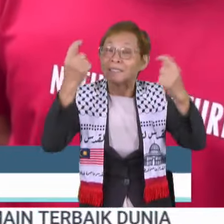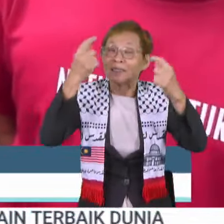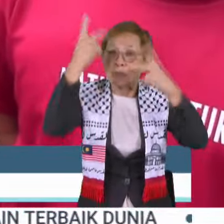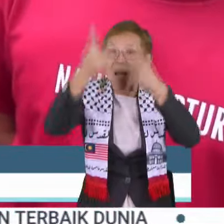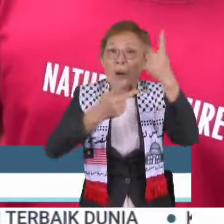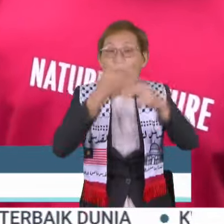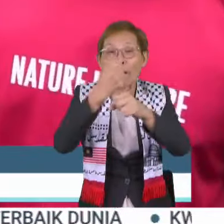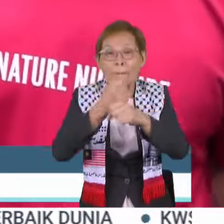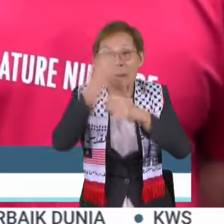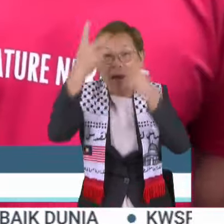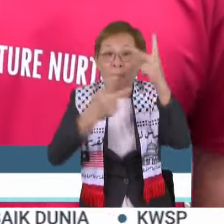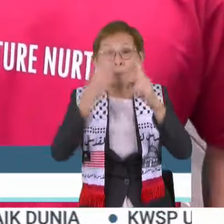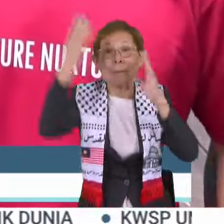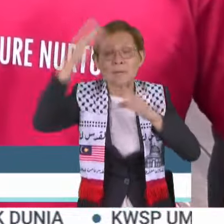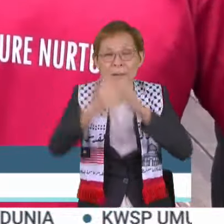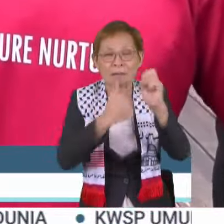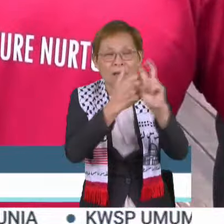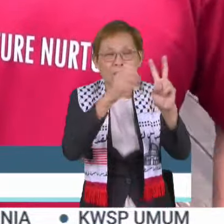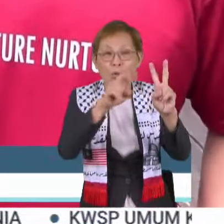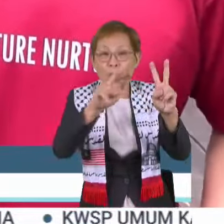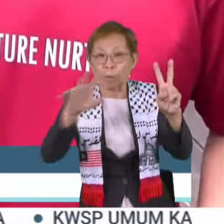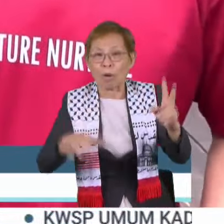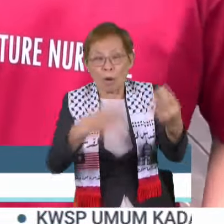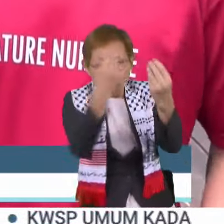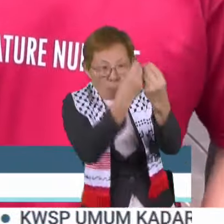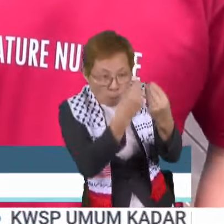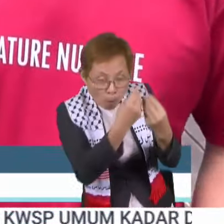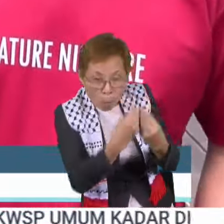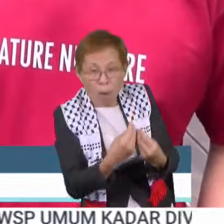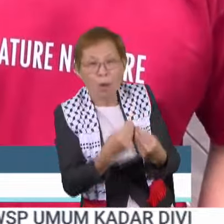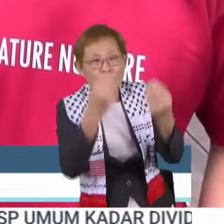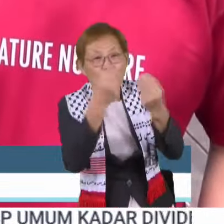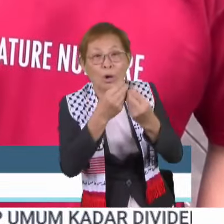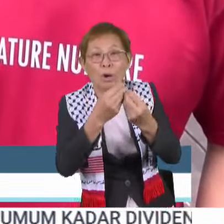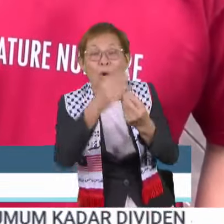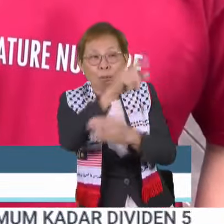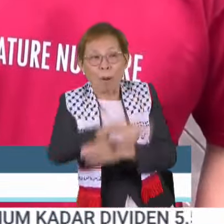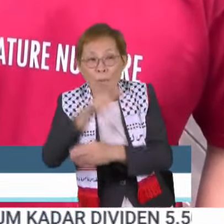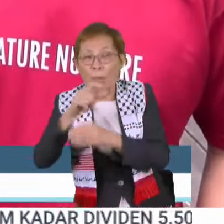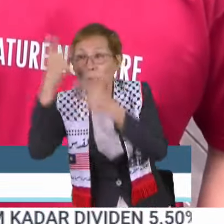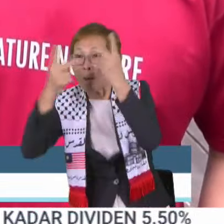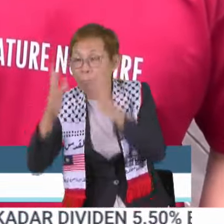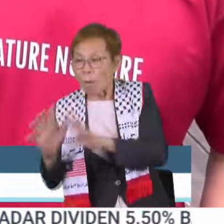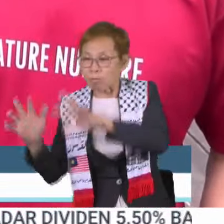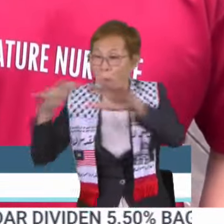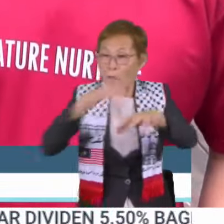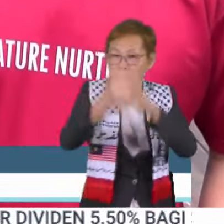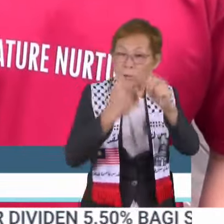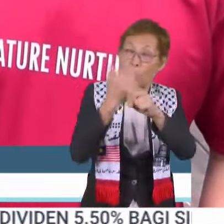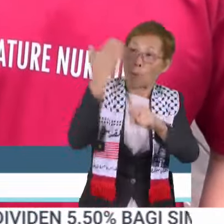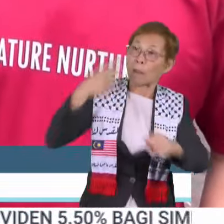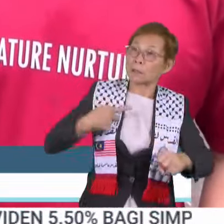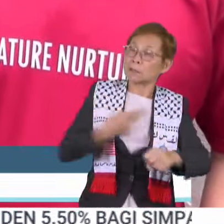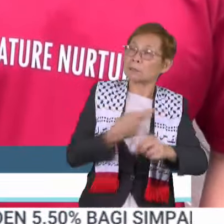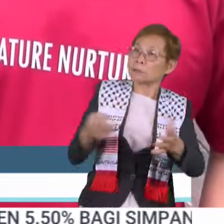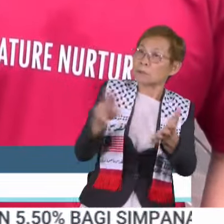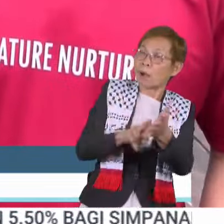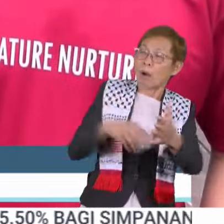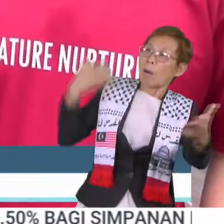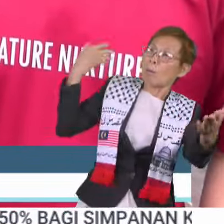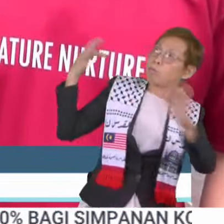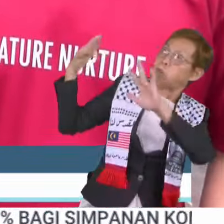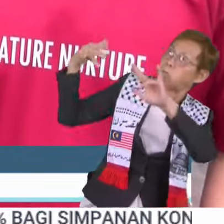2026 dan kita ikut statistik ketibaan jumlah pelancong ke taman negara pada tahun lepas kita telah mencatat jumlah